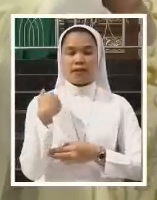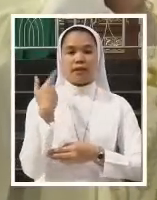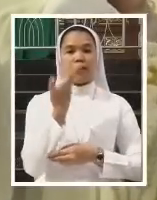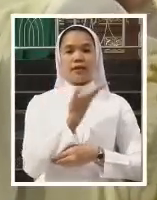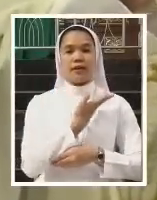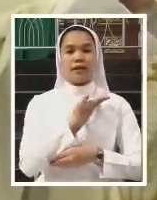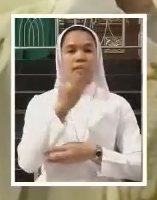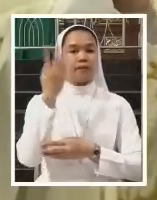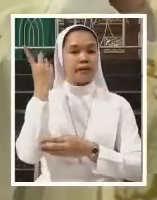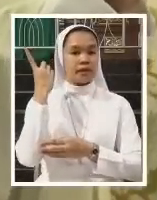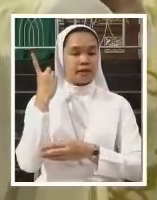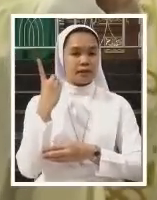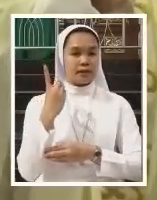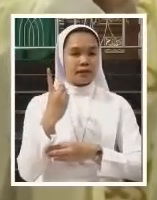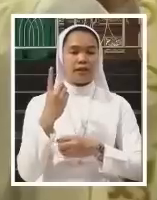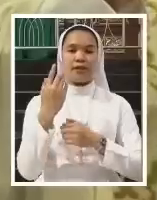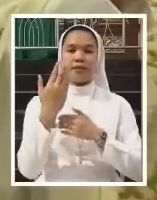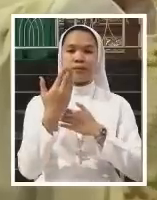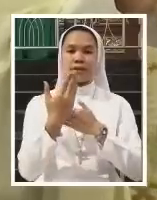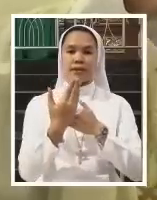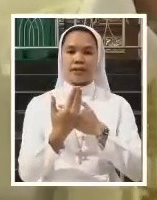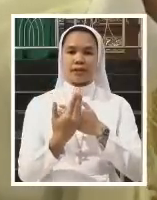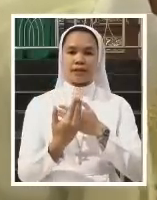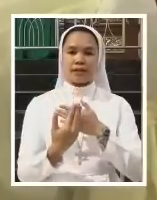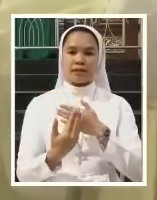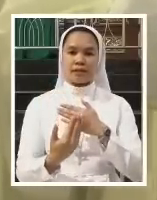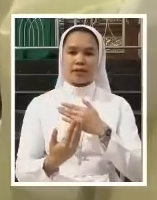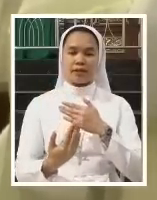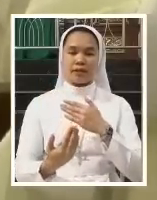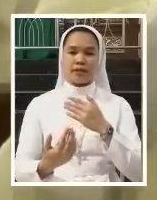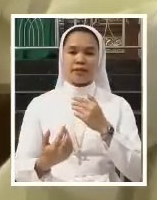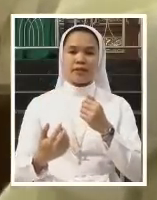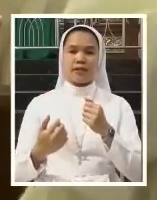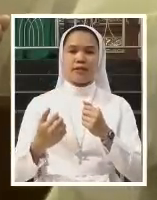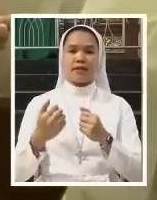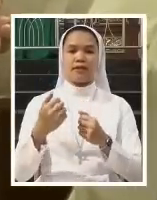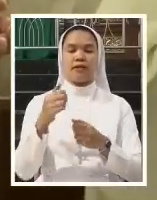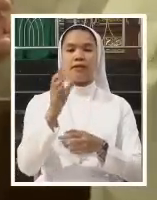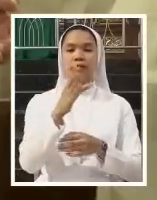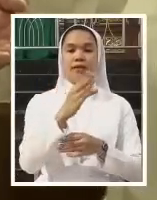kakan unsa ruwalda